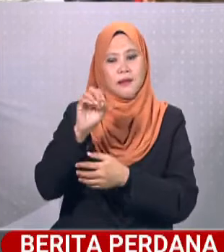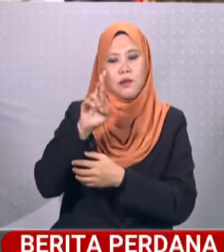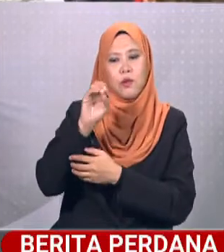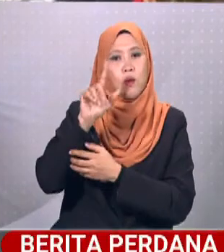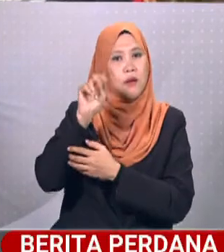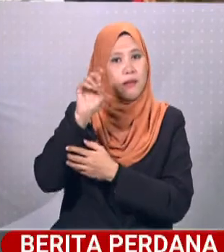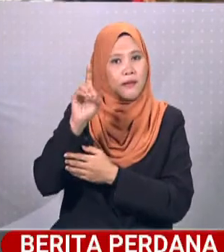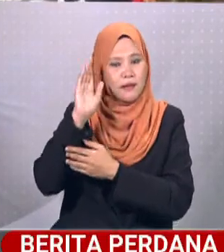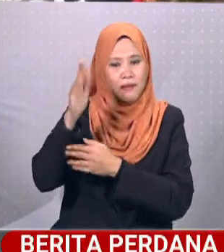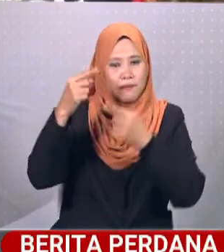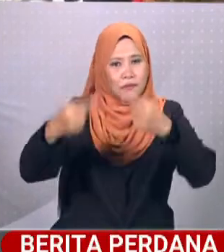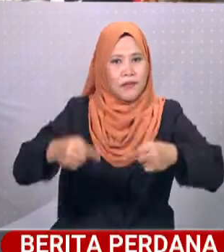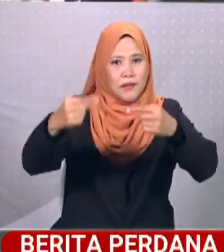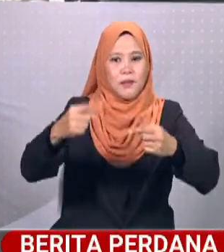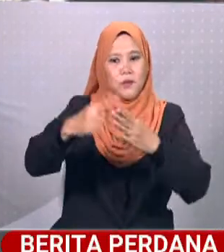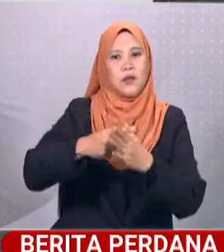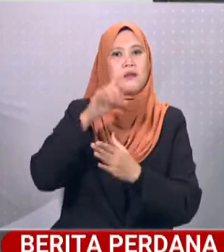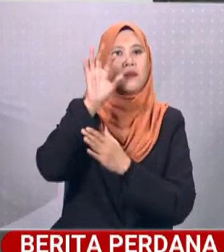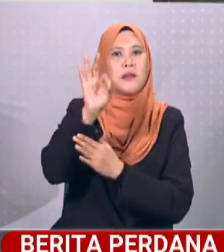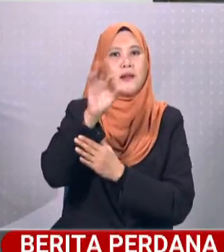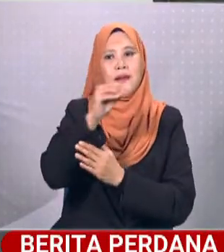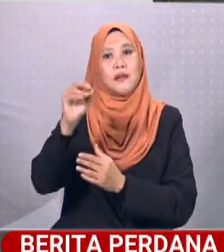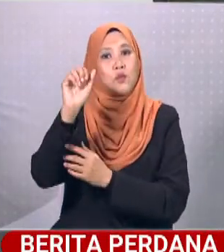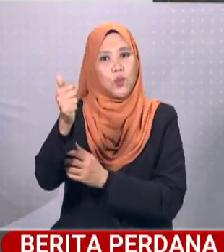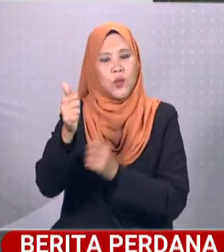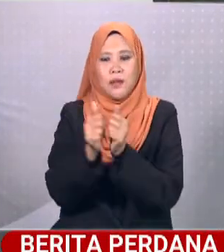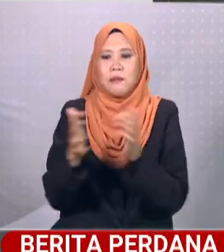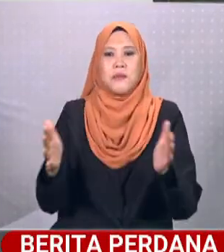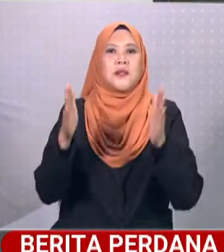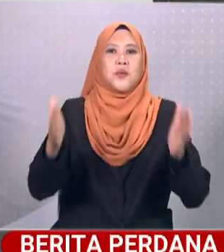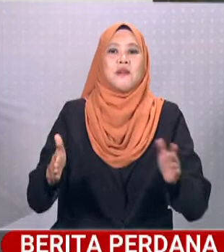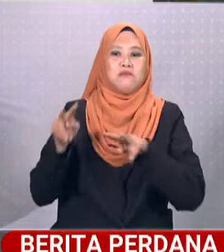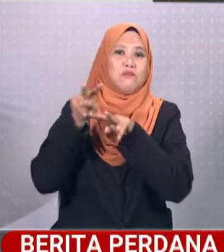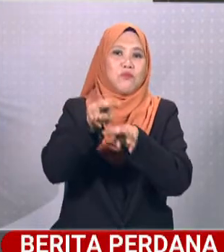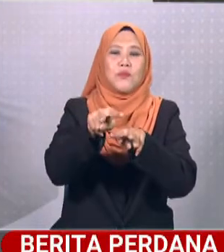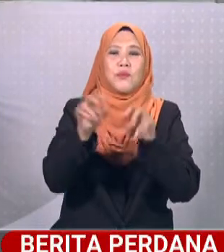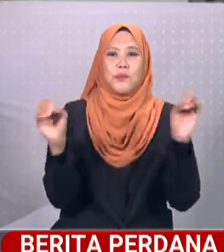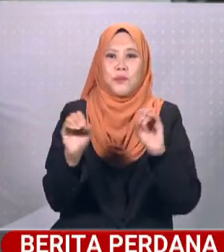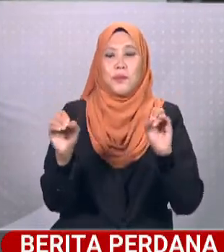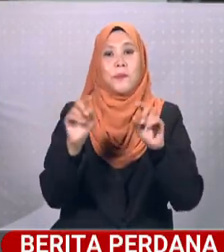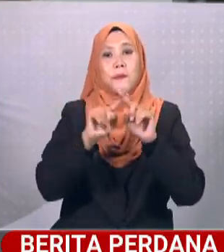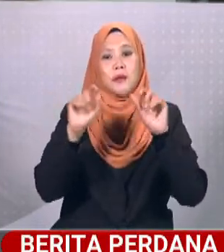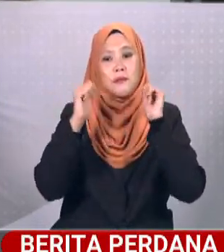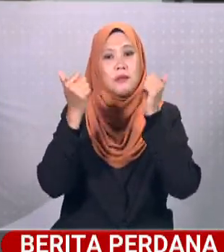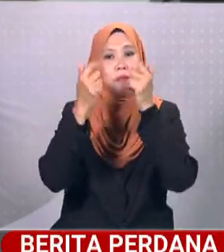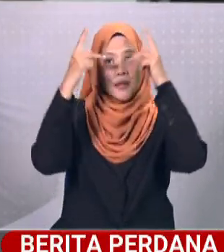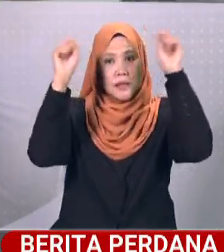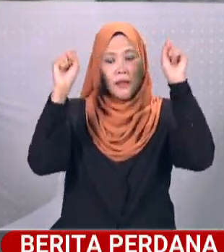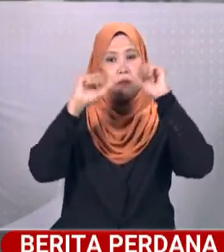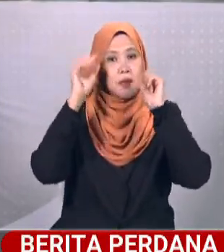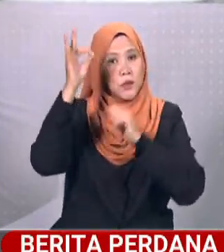Garros akan dipertandingkan pada September dan Oktober walau tanpa penonton. Sementara itu, Presiden Persekutuan Tenis